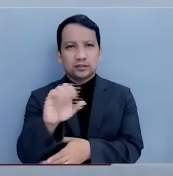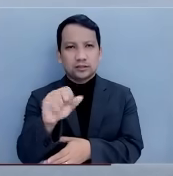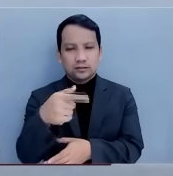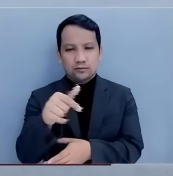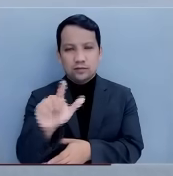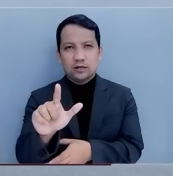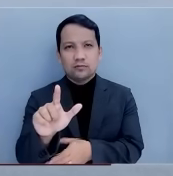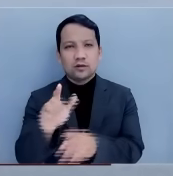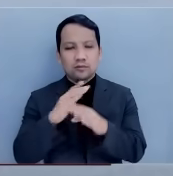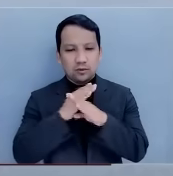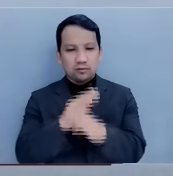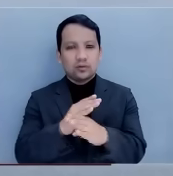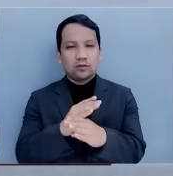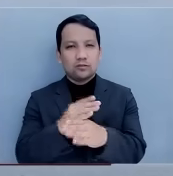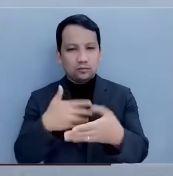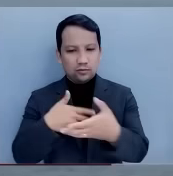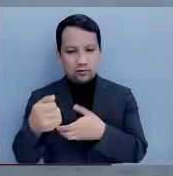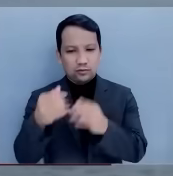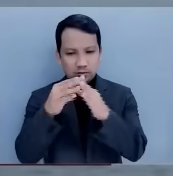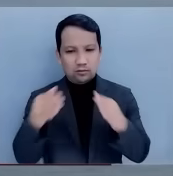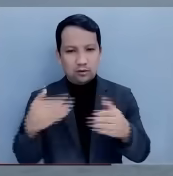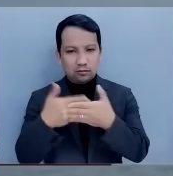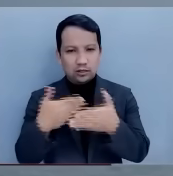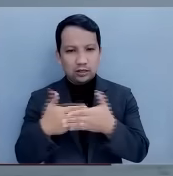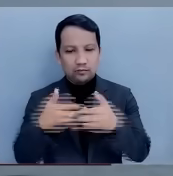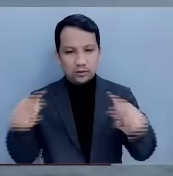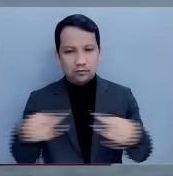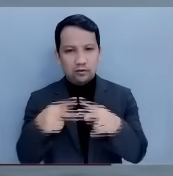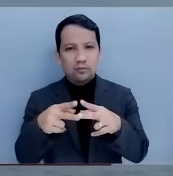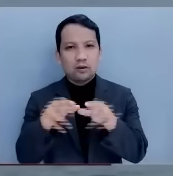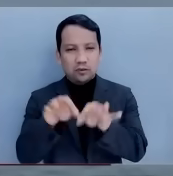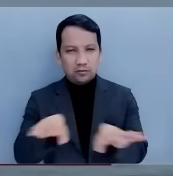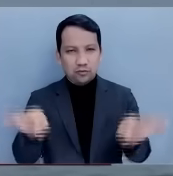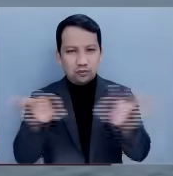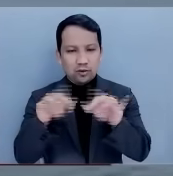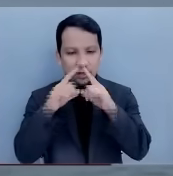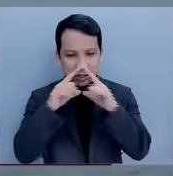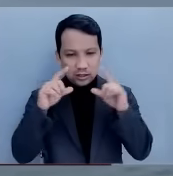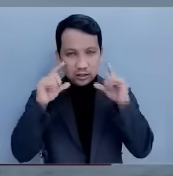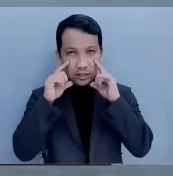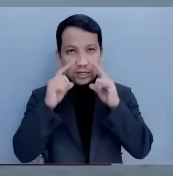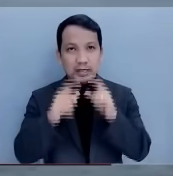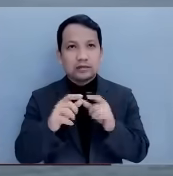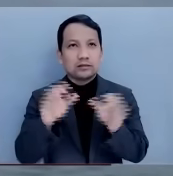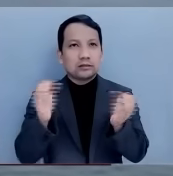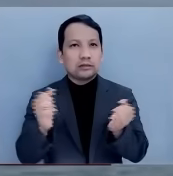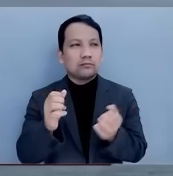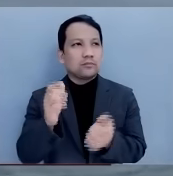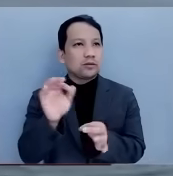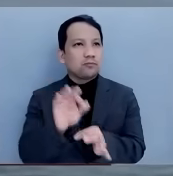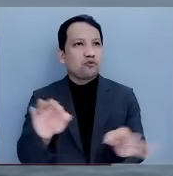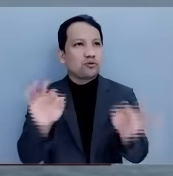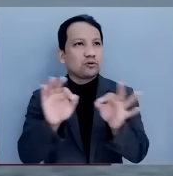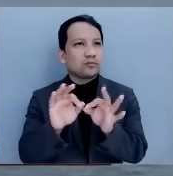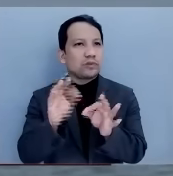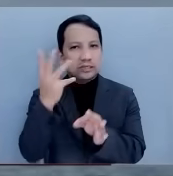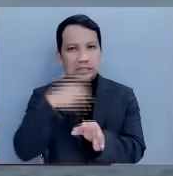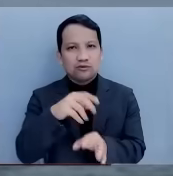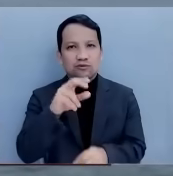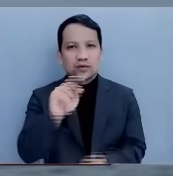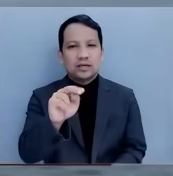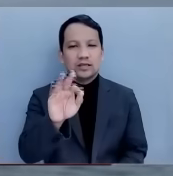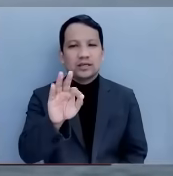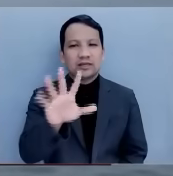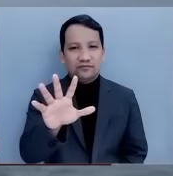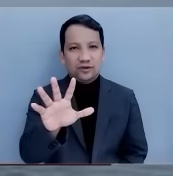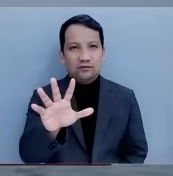vulkan, iwasan munang lumabas ng bahay. Magsuot din ng face mask, mas maigi kung naka N95 na mask. Lalo na po yung